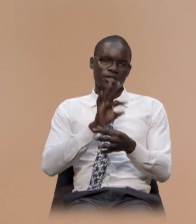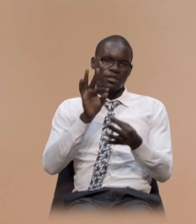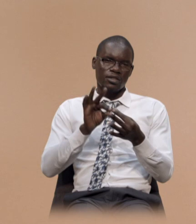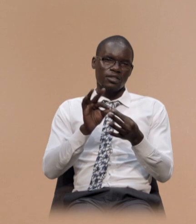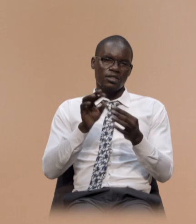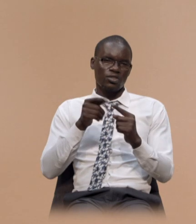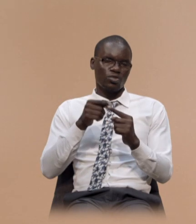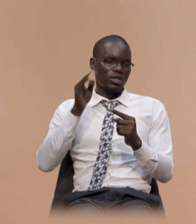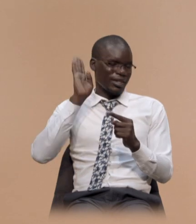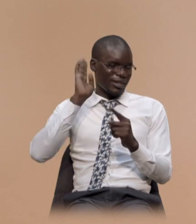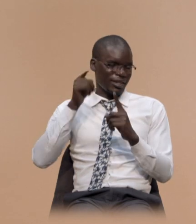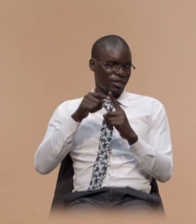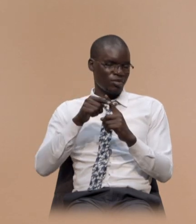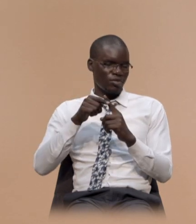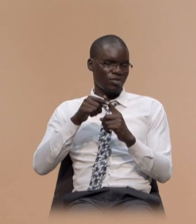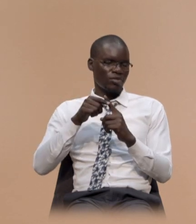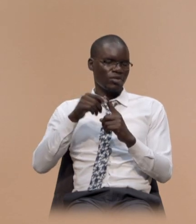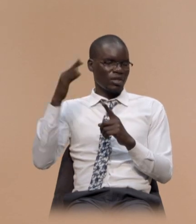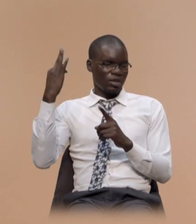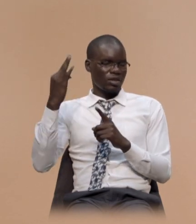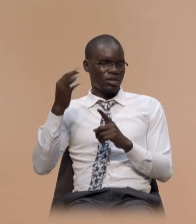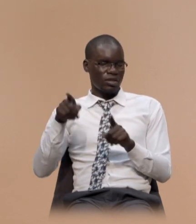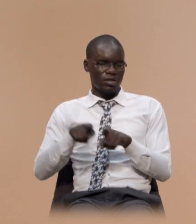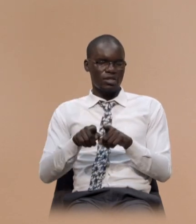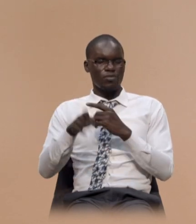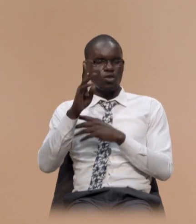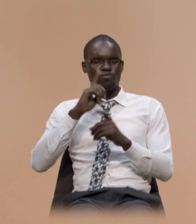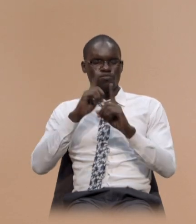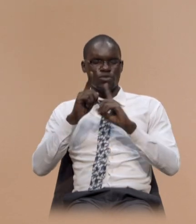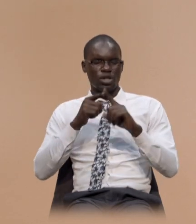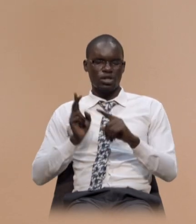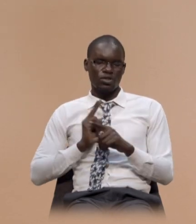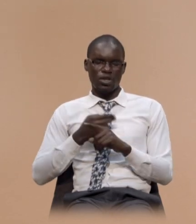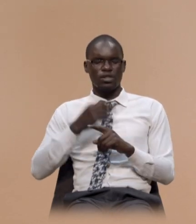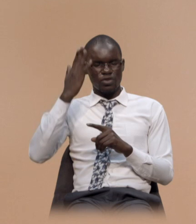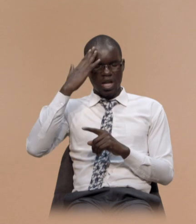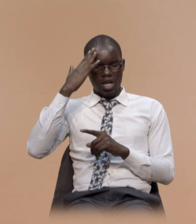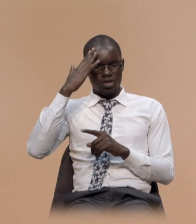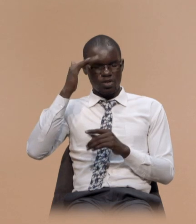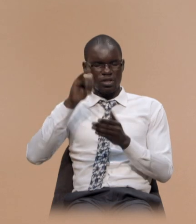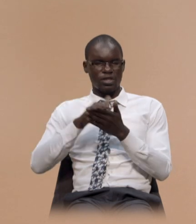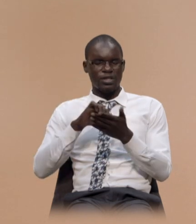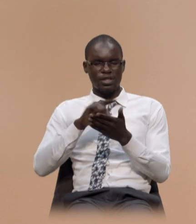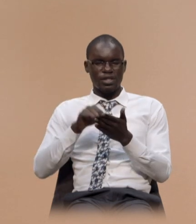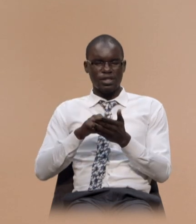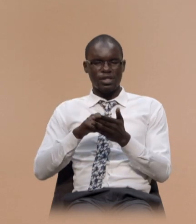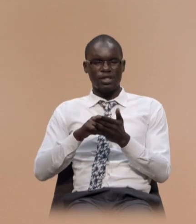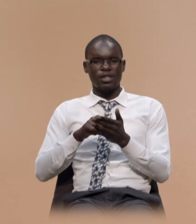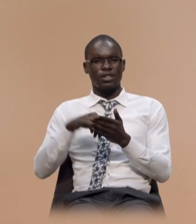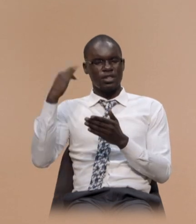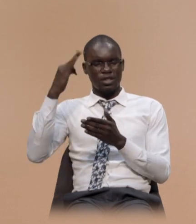kusikia mahubiri, sauti ya Mungu inaponena pamoja nasi. Najua ya kwamba mahubiri haya